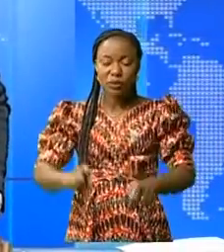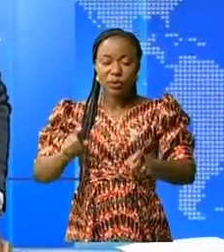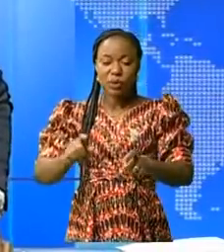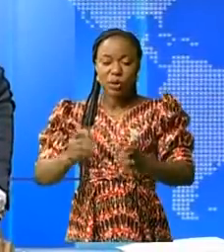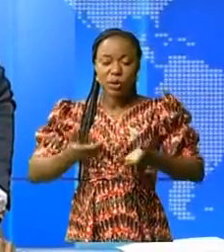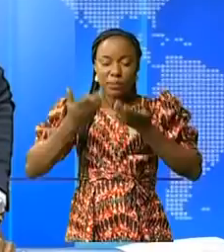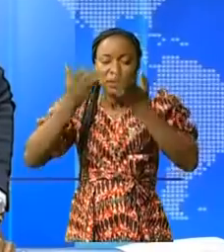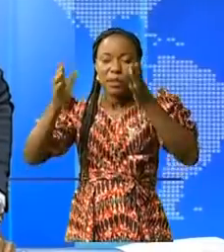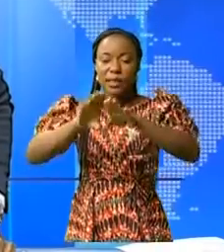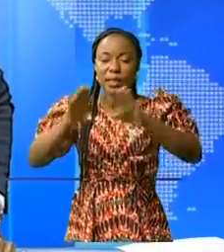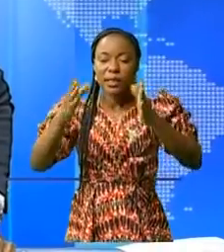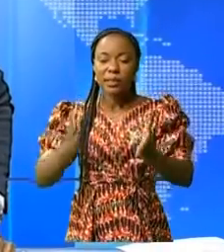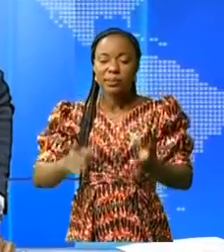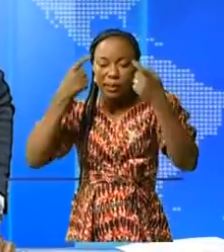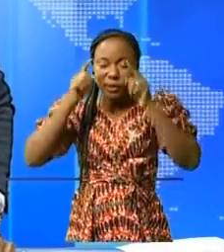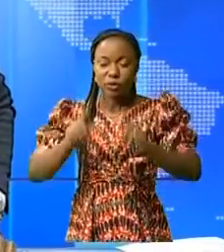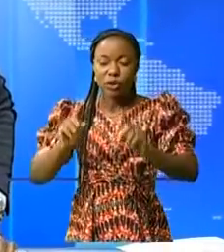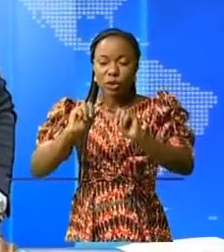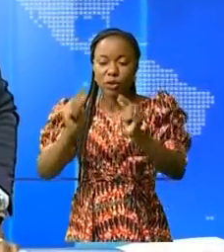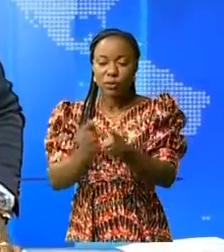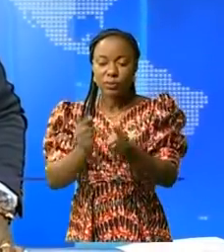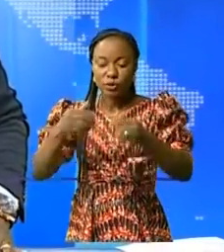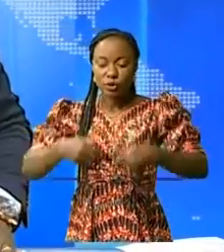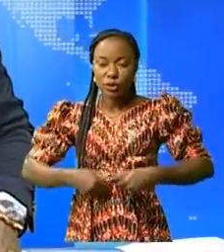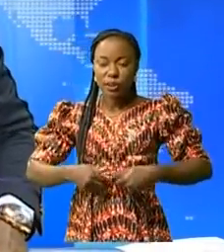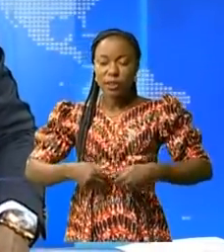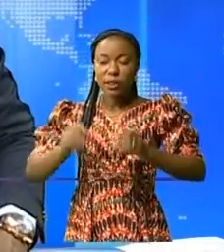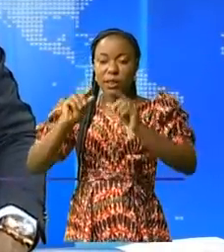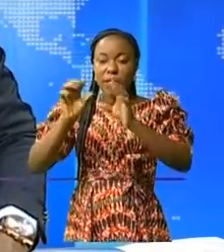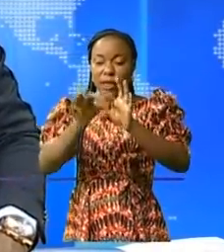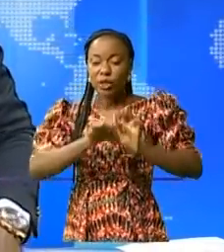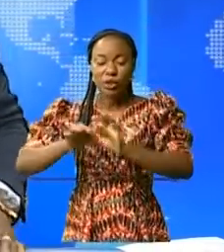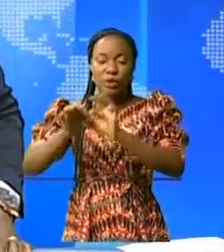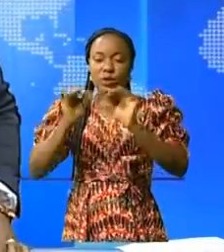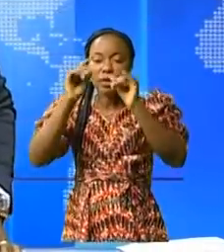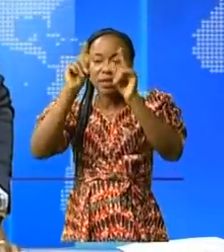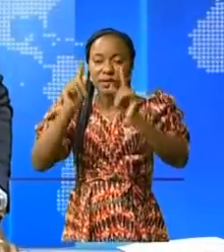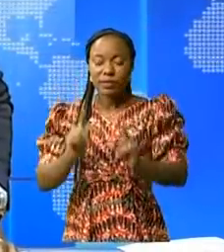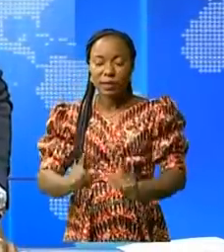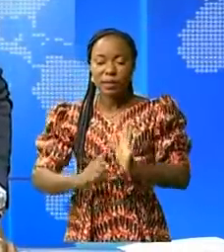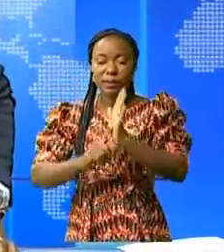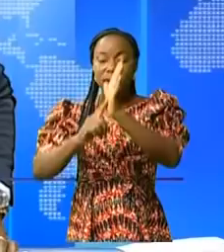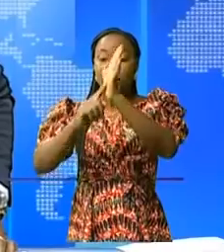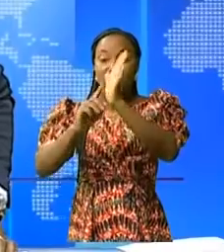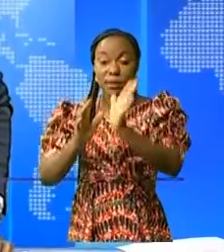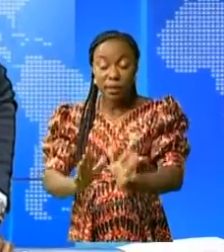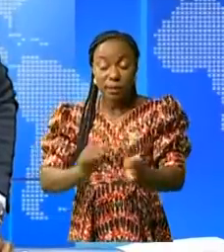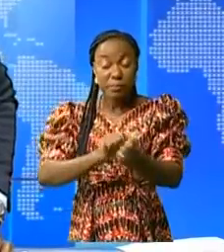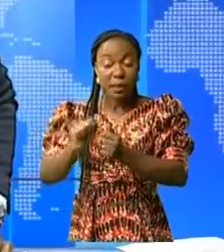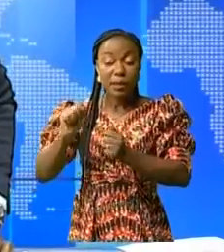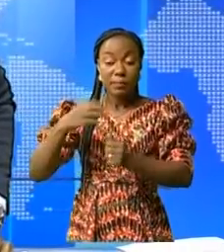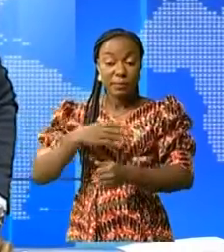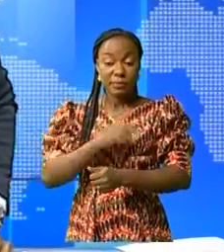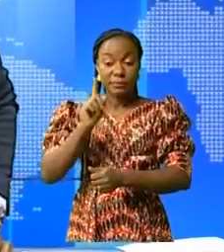décisions une structure des jeunes de l'union africaine a représenté par madame iris enzo lentilles mac il a fait savoir au